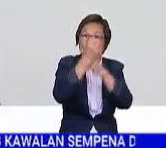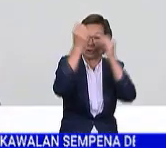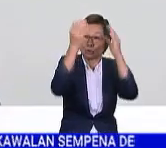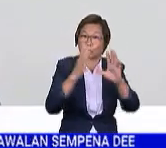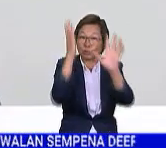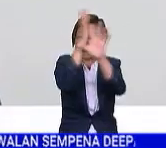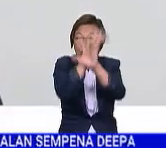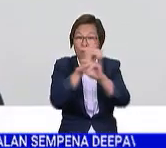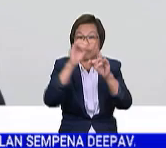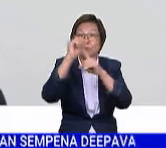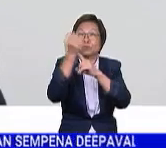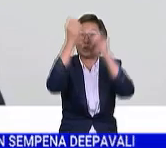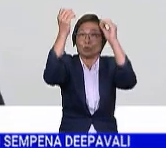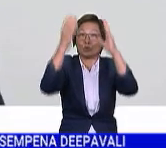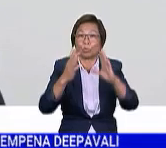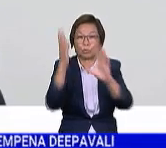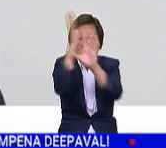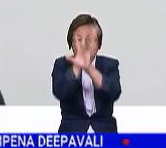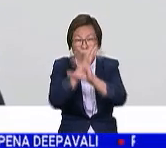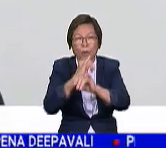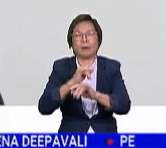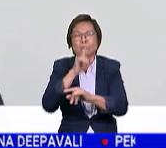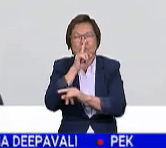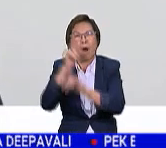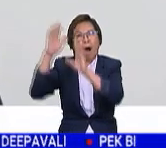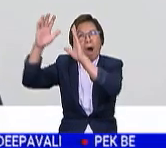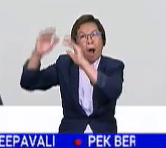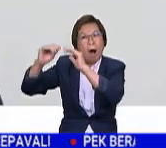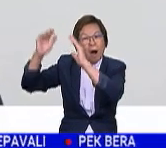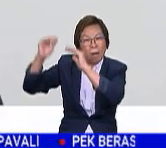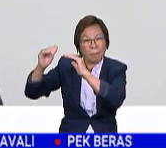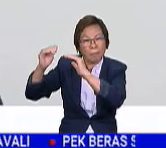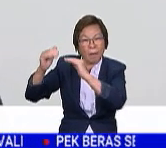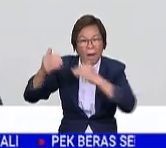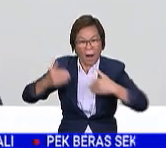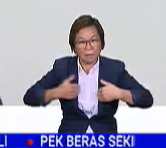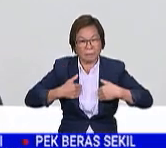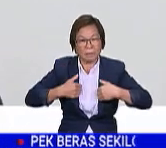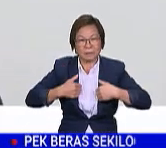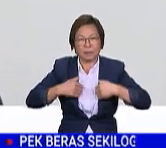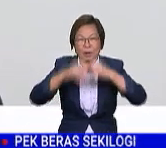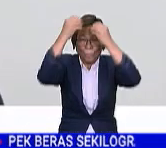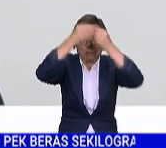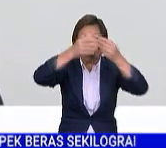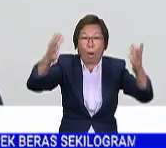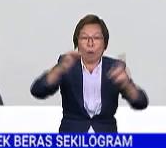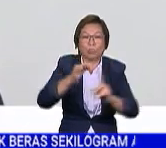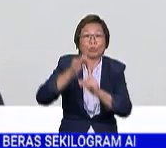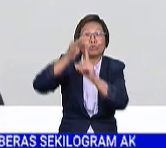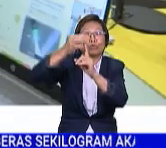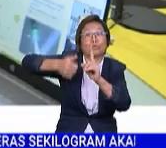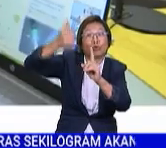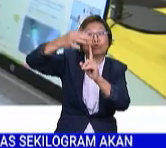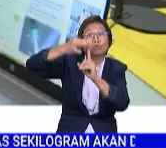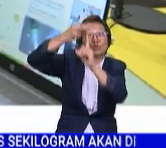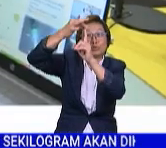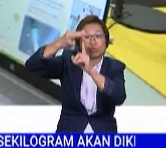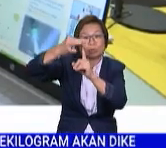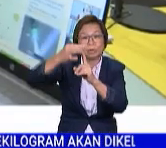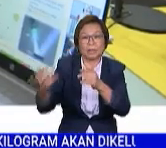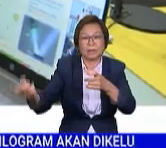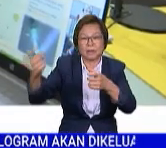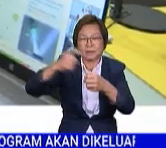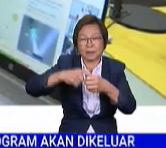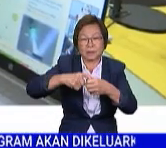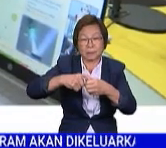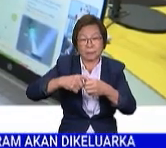guru serawa sebenarnya mengharap kain ada sesuatu pengumuman yang khusus tentang